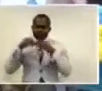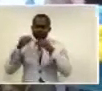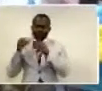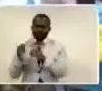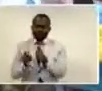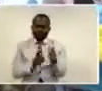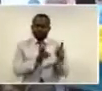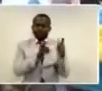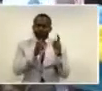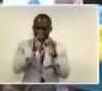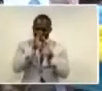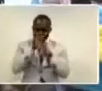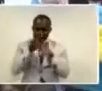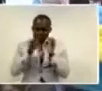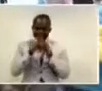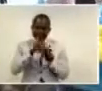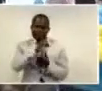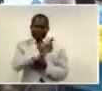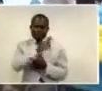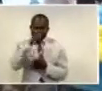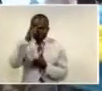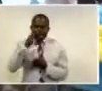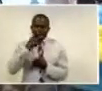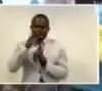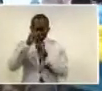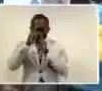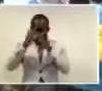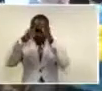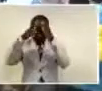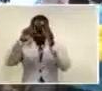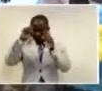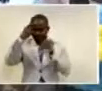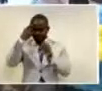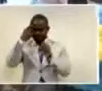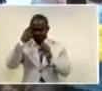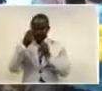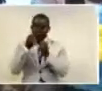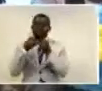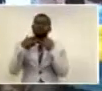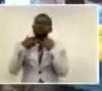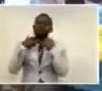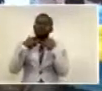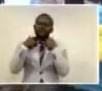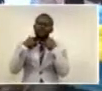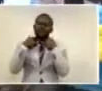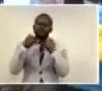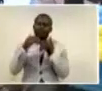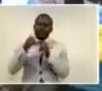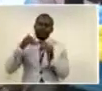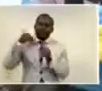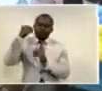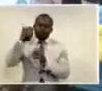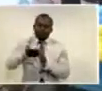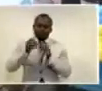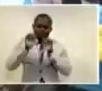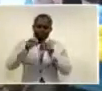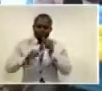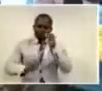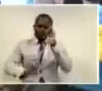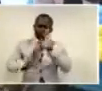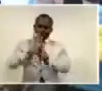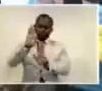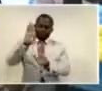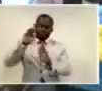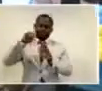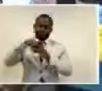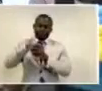y'abacengezi ariko tugira amahirwe umubyeyi wacu nyakubahwa perezida wa repubulika adukura ku ngoyi y'abacengezi nyuma y'aho ngaho twabashije kwiteza imbere